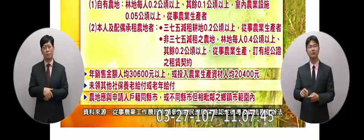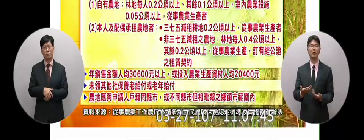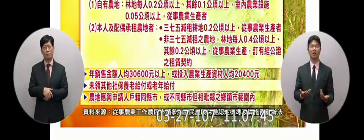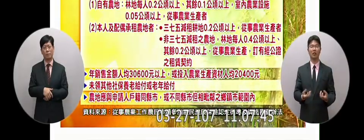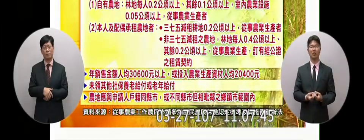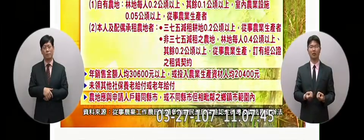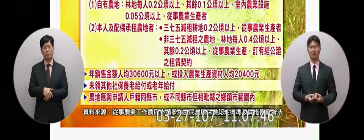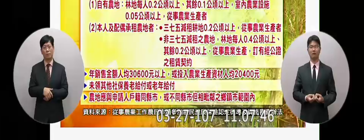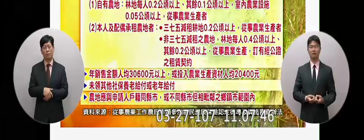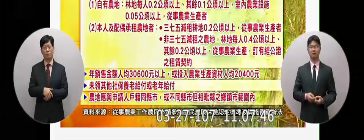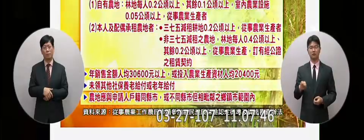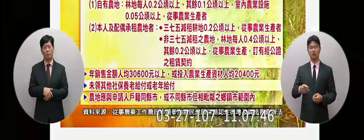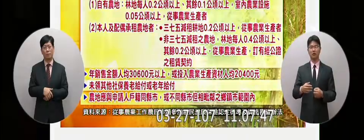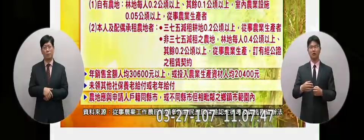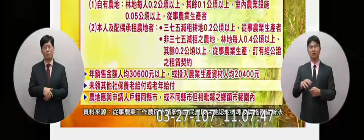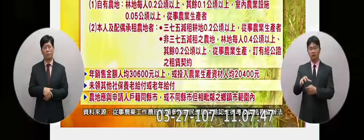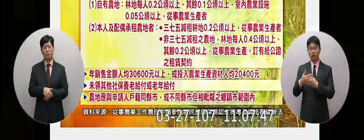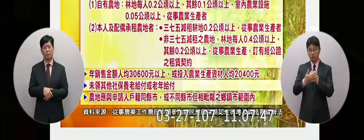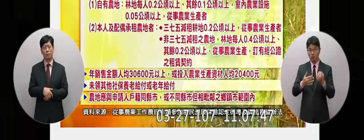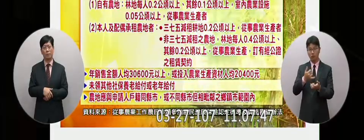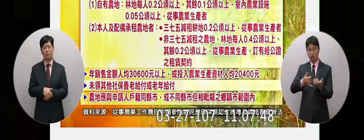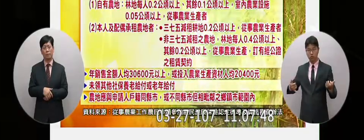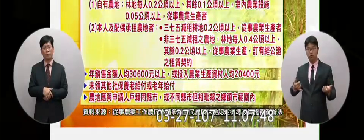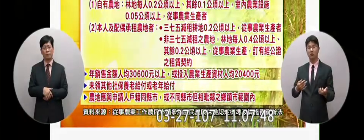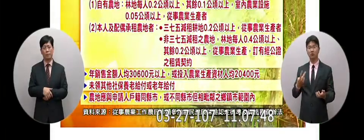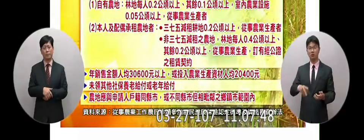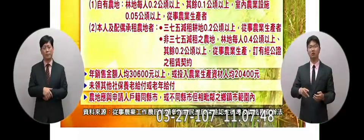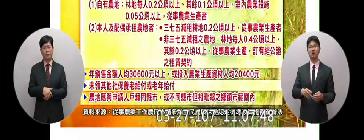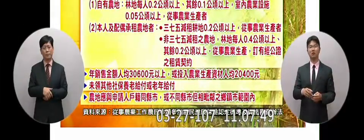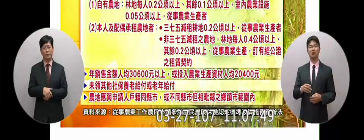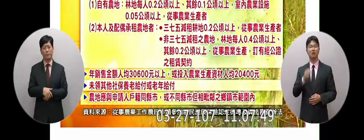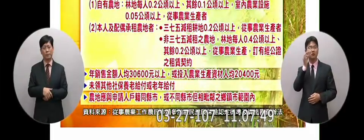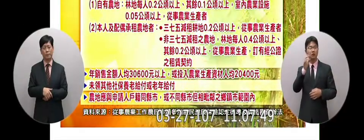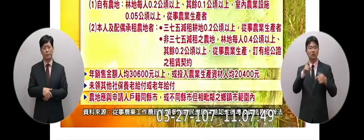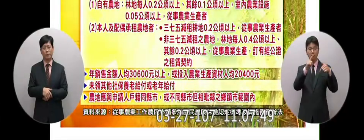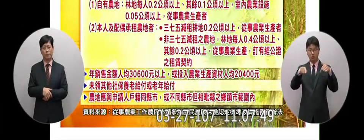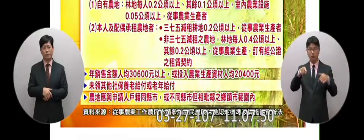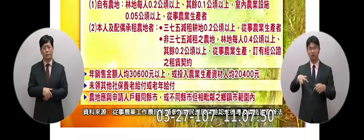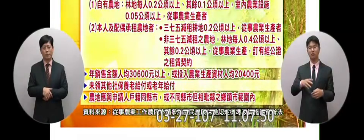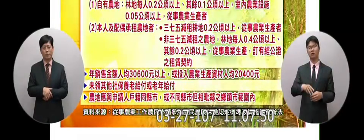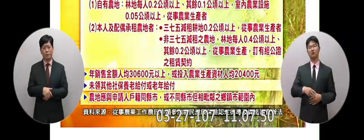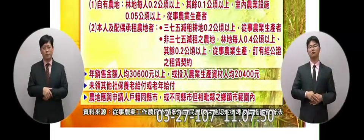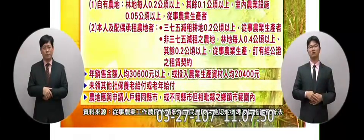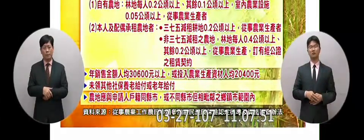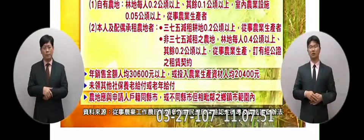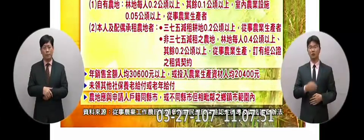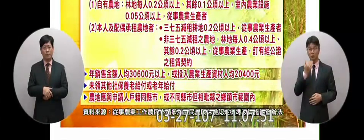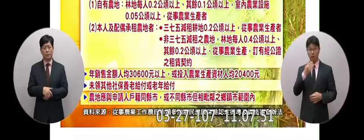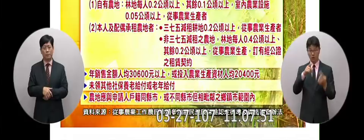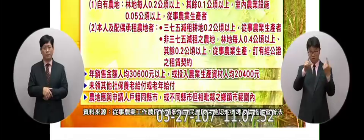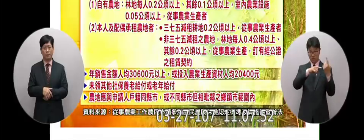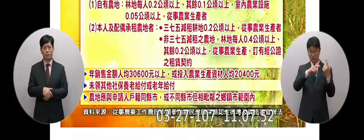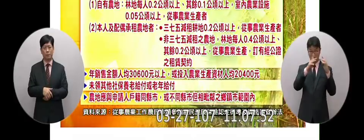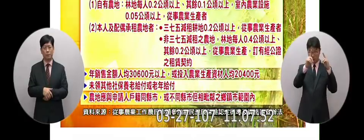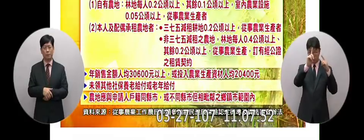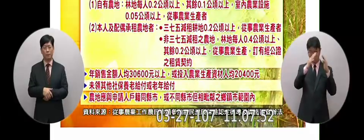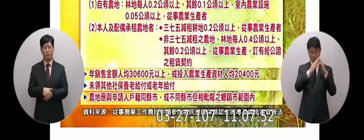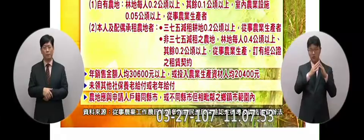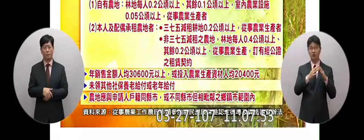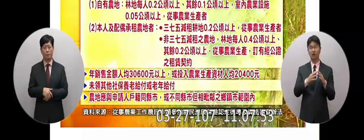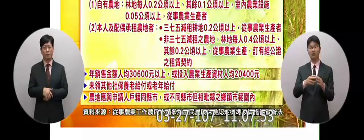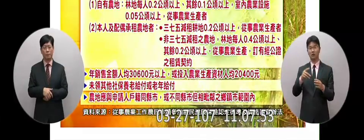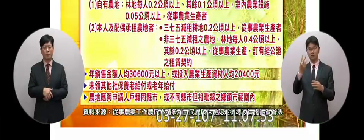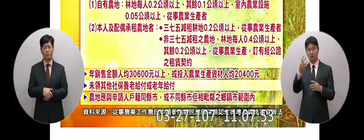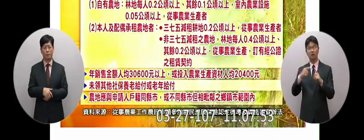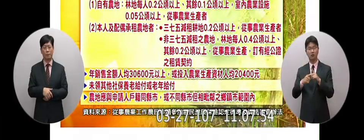制这个要退保。那以彰化有309公顷，总计有1300多个农民，如果一户有3个人加农保的话，大